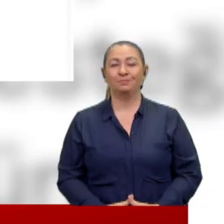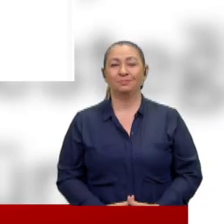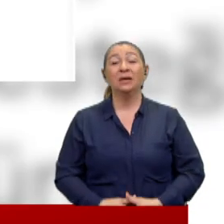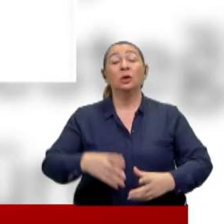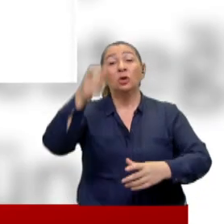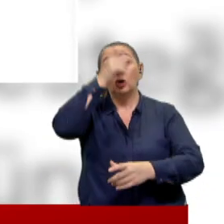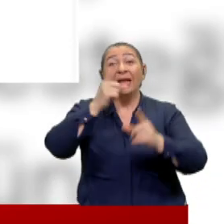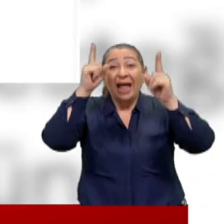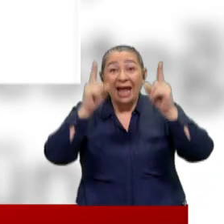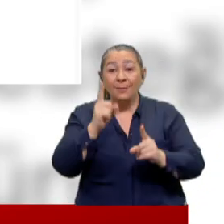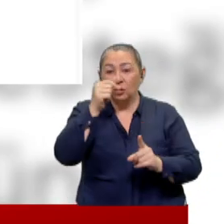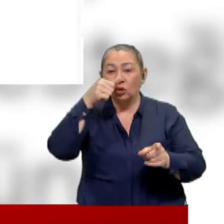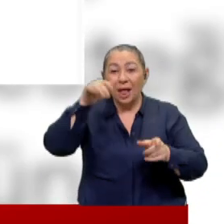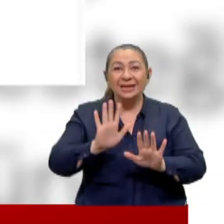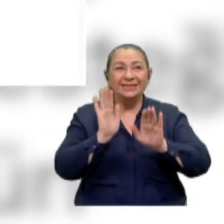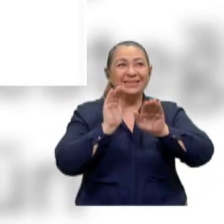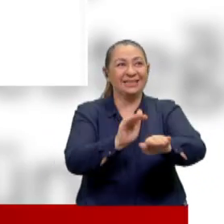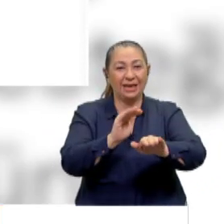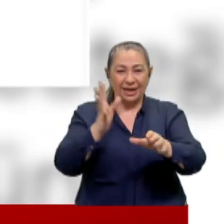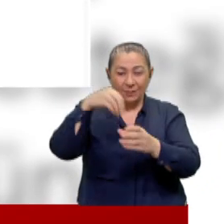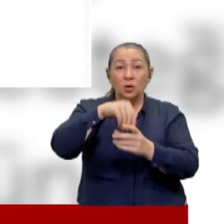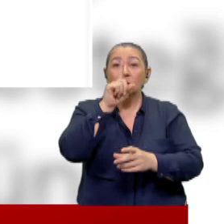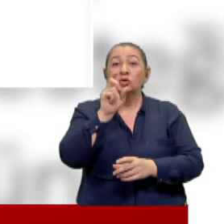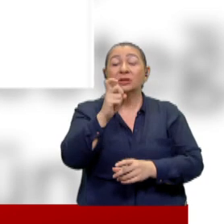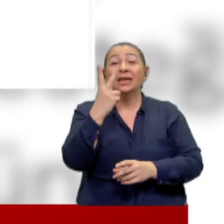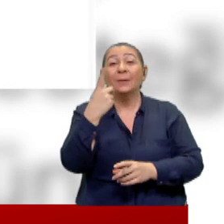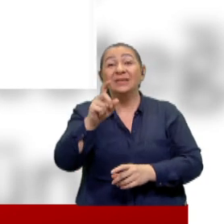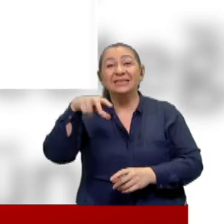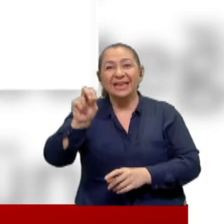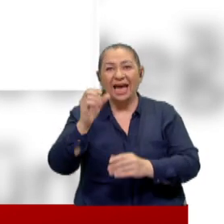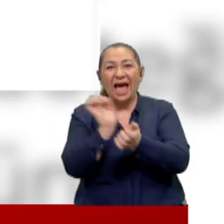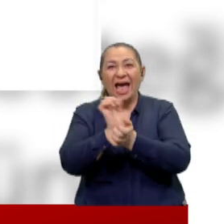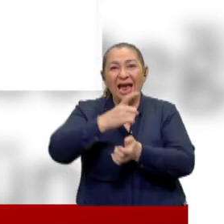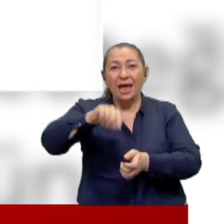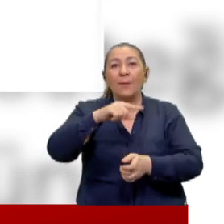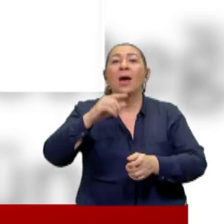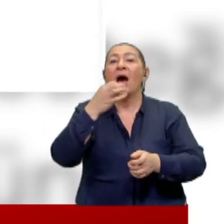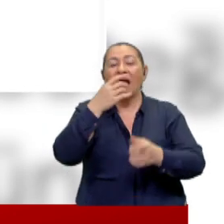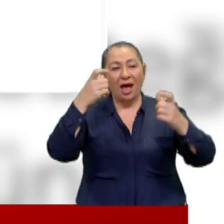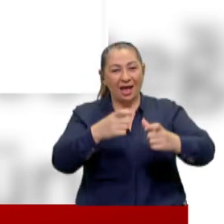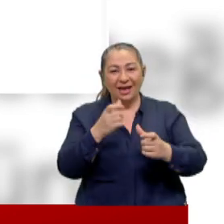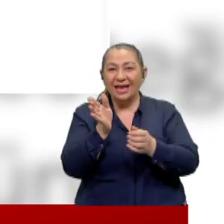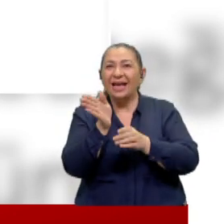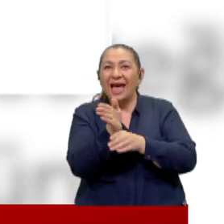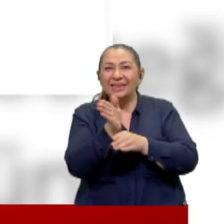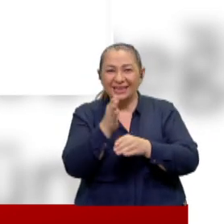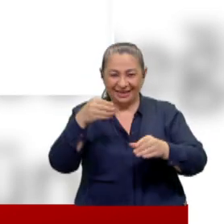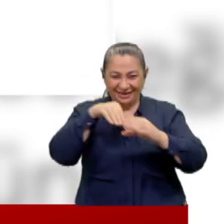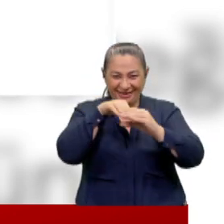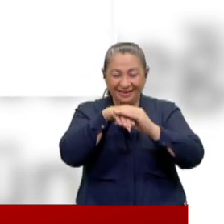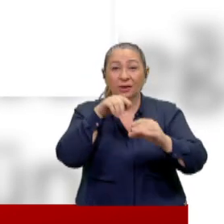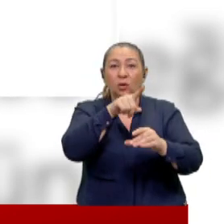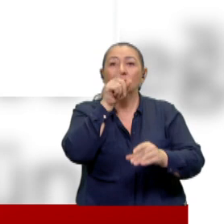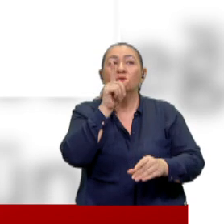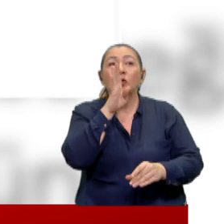istiyorum Türkiye'de bir ilk olan doğalgaz desteğimiz kapsamında 192.000 80 ailemizin Başkent kartlarına yapacağımız Toplam 400